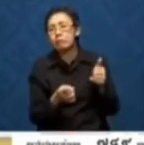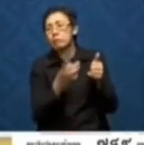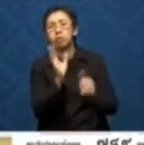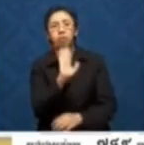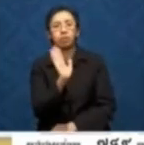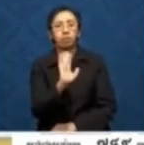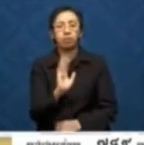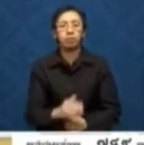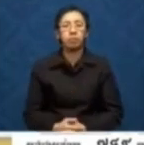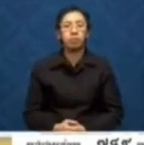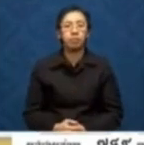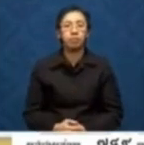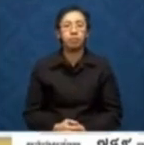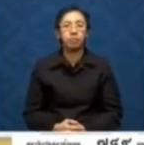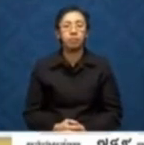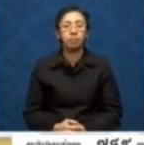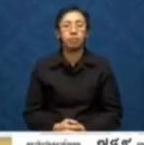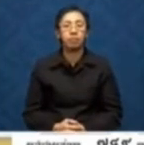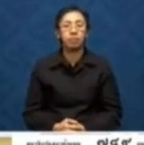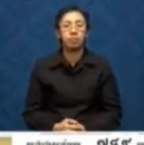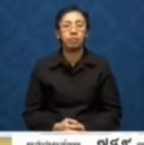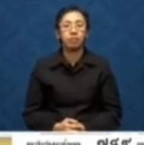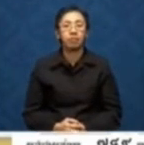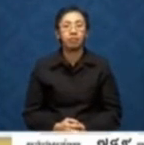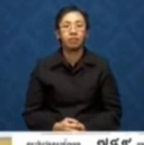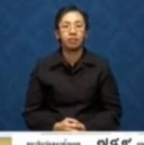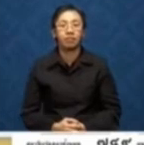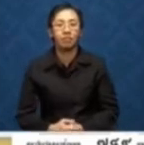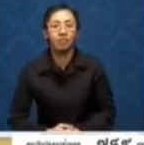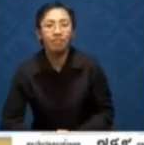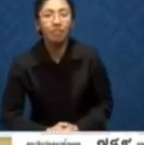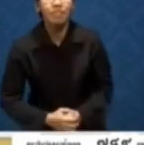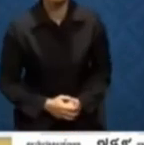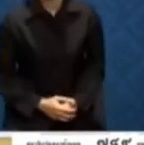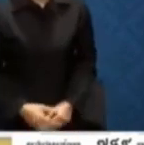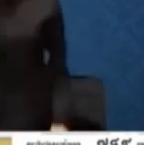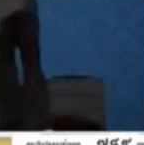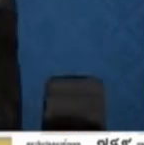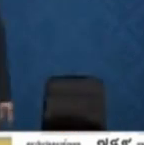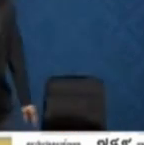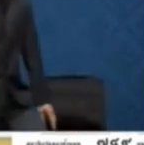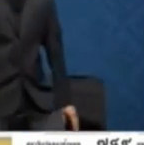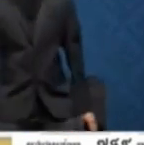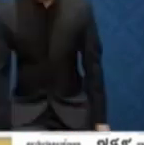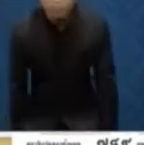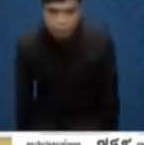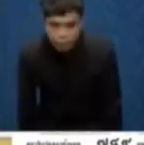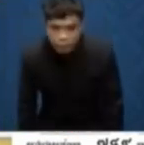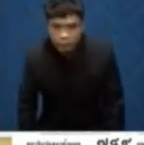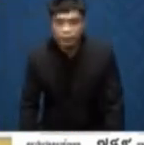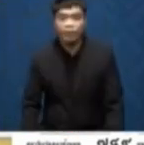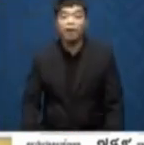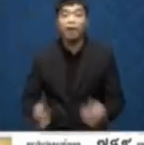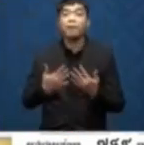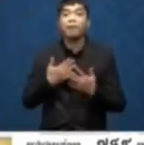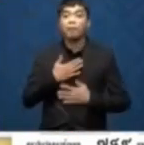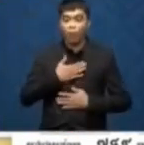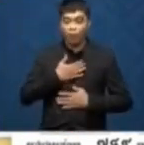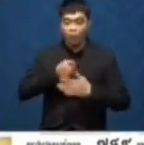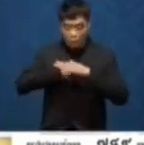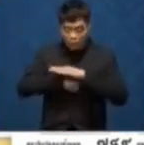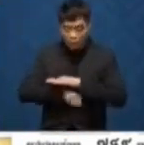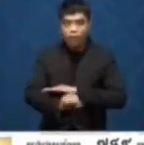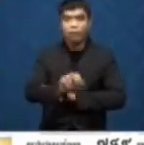ได้ผมเกิดมา40ปีเนี่ยก็รุ่นราวคราวเดียวกับคุณพิธ